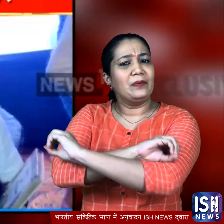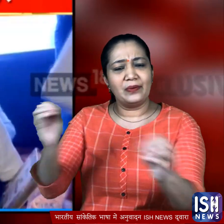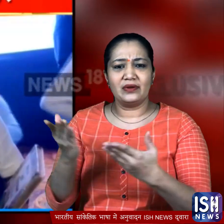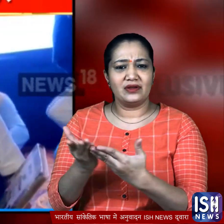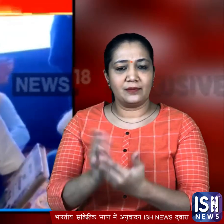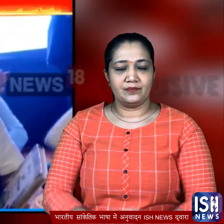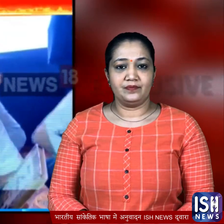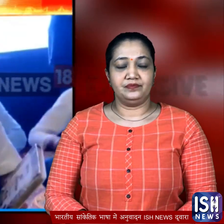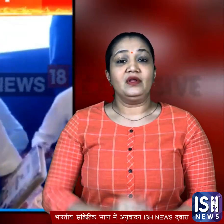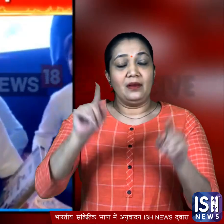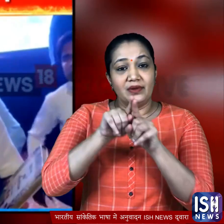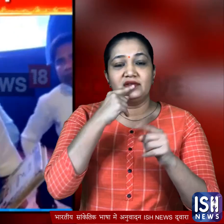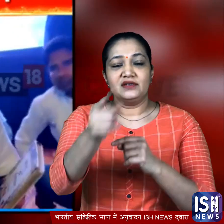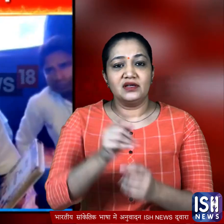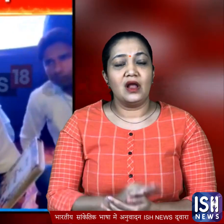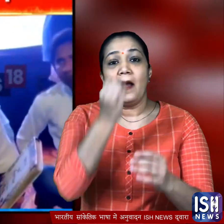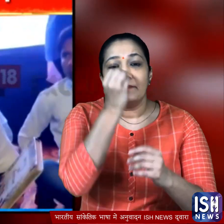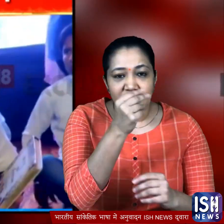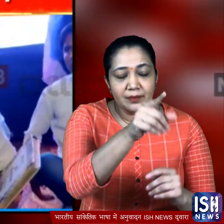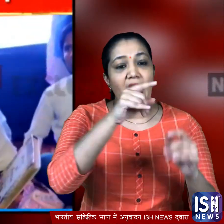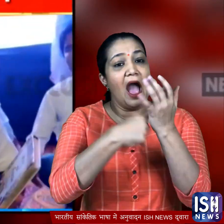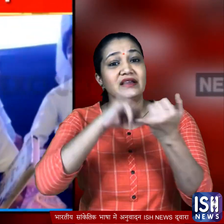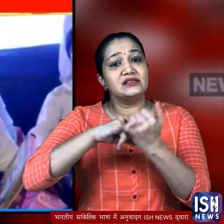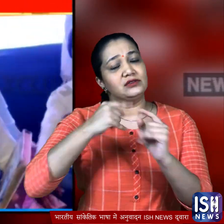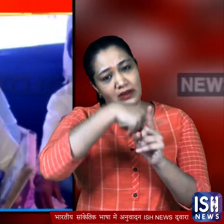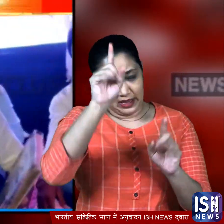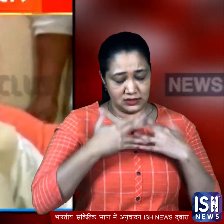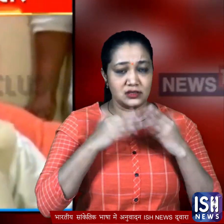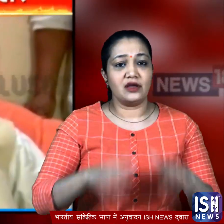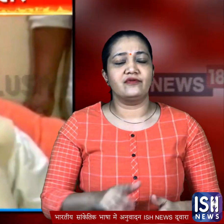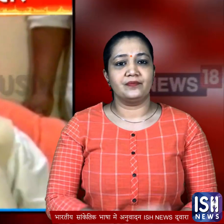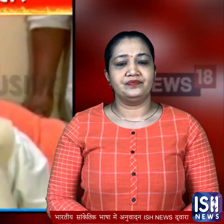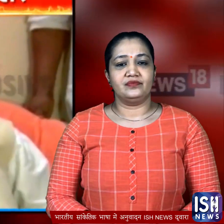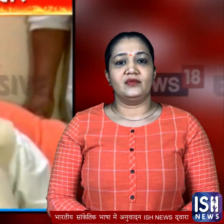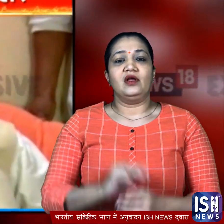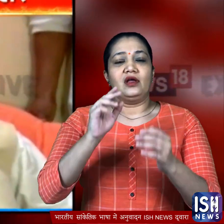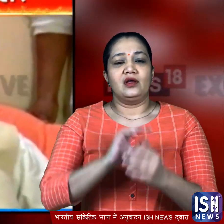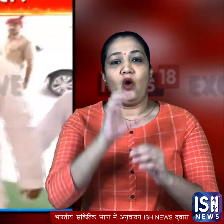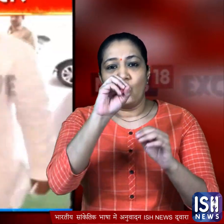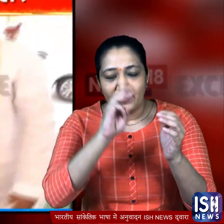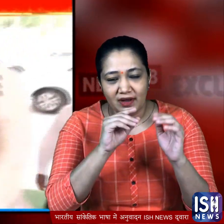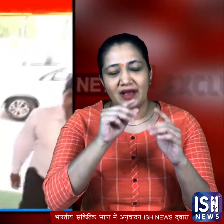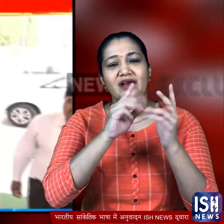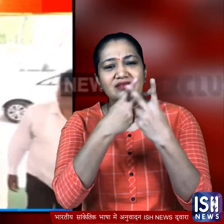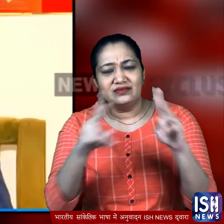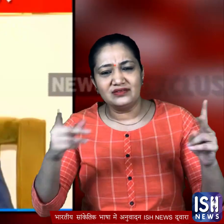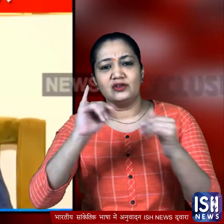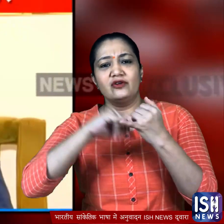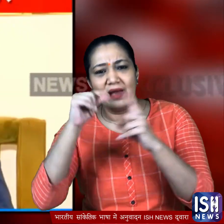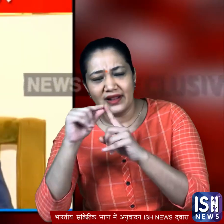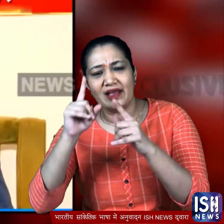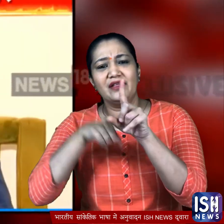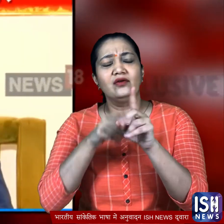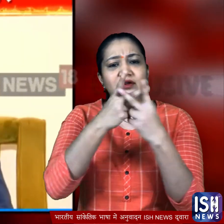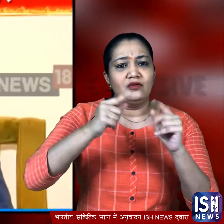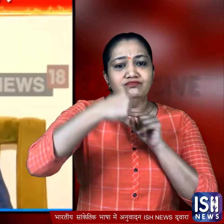जानते हैं। चंद्रशेखर ने यह ऐलान भी किया कि उनकी लड़ाई बीजेपी और आरएसएस के खिलाफ है, इसलिए वो स्वामी प्रसाद मौर्य, ओम प्रकाश राजभर और